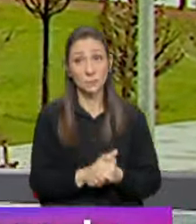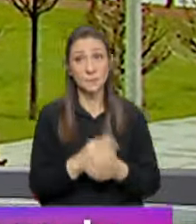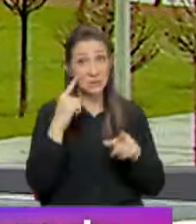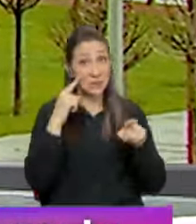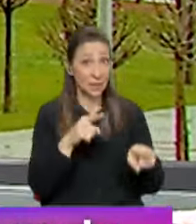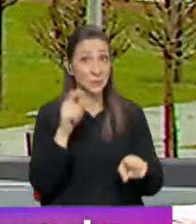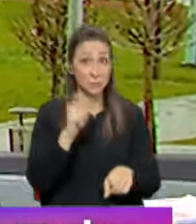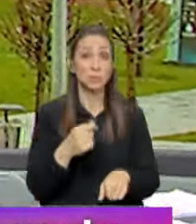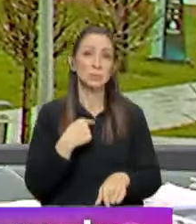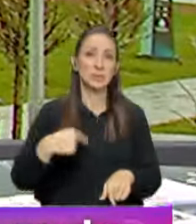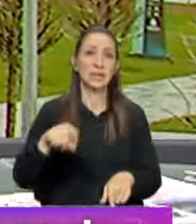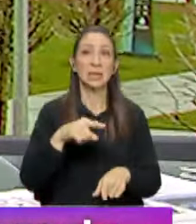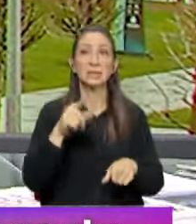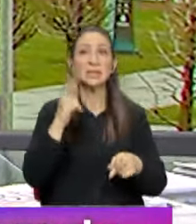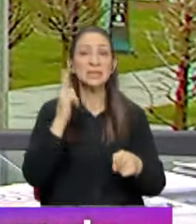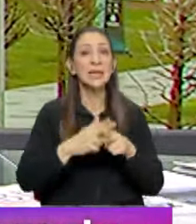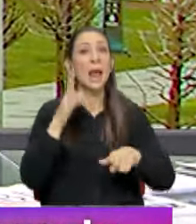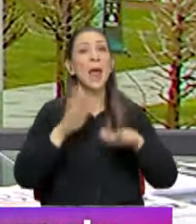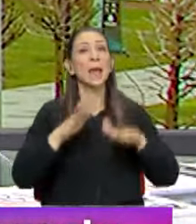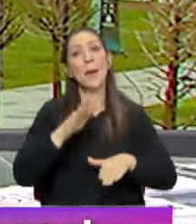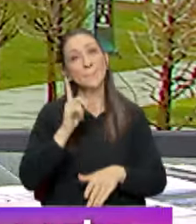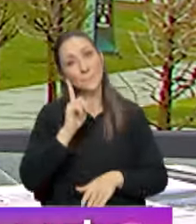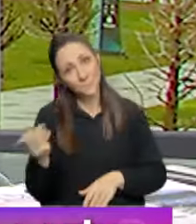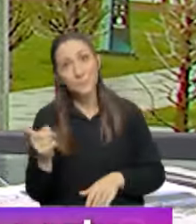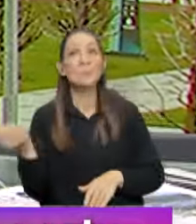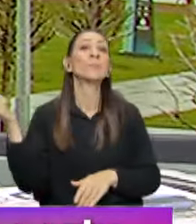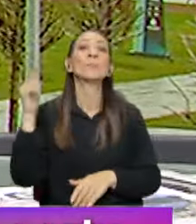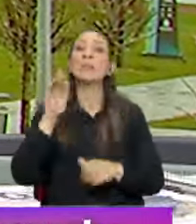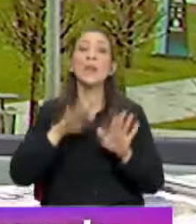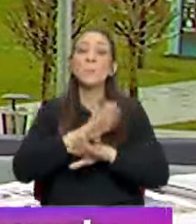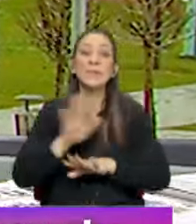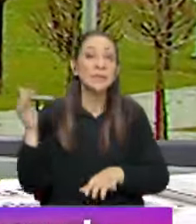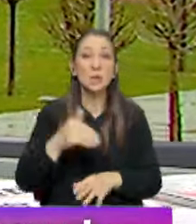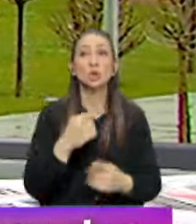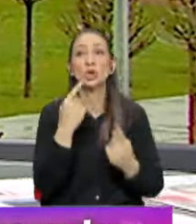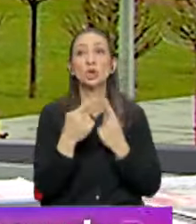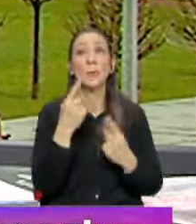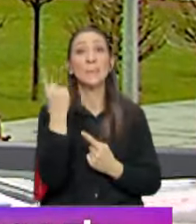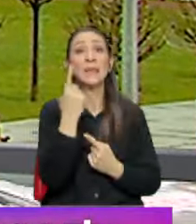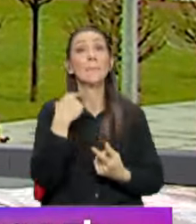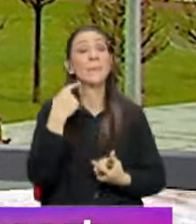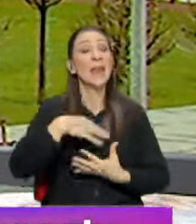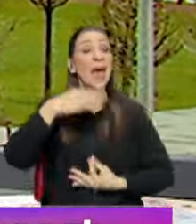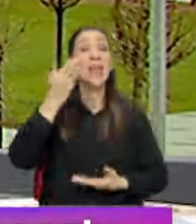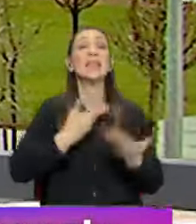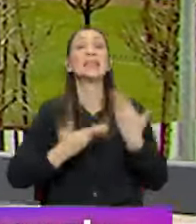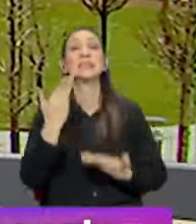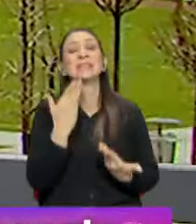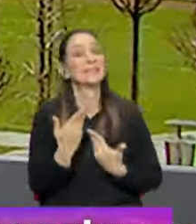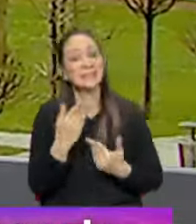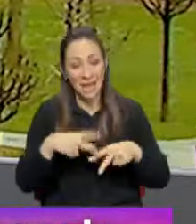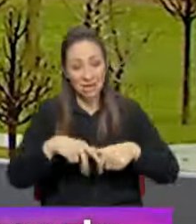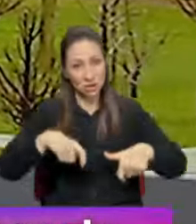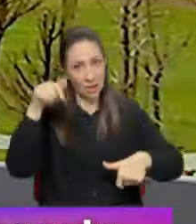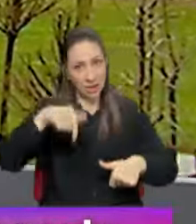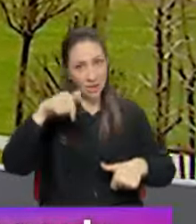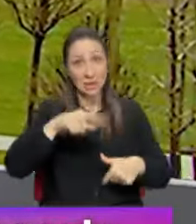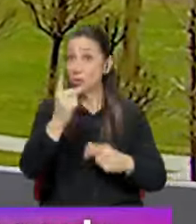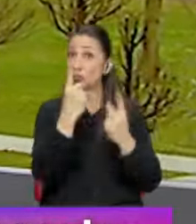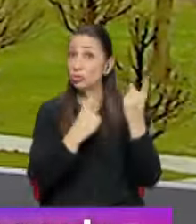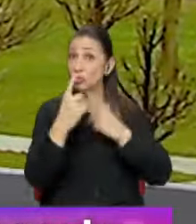Takibini yapacağız bizler de. Şimdi hızlı bir şekilde reklamlara gidelim. Döndüğümüzde konuşacağız. Biri bana anlatsın başlığı altında.